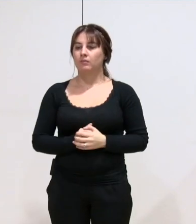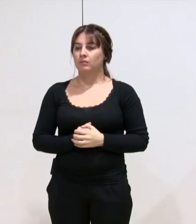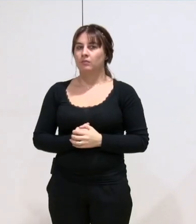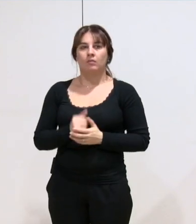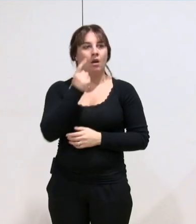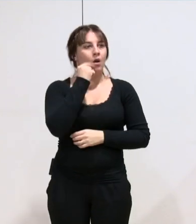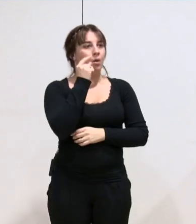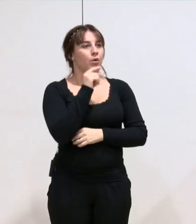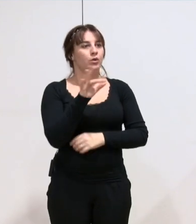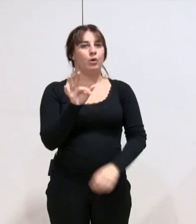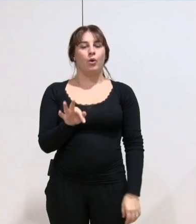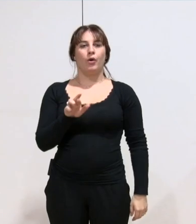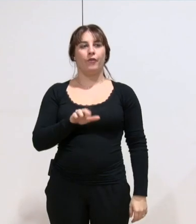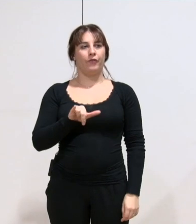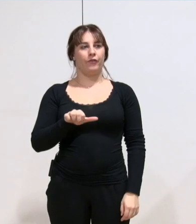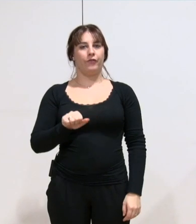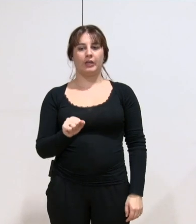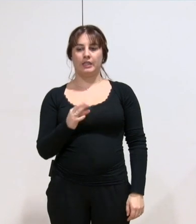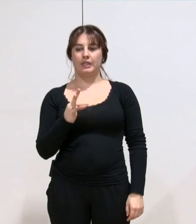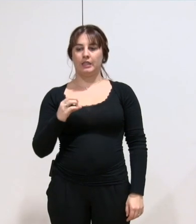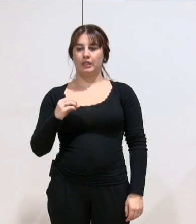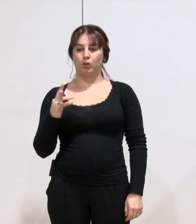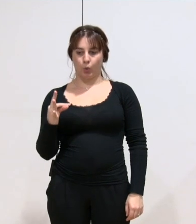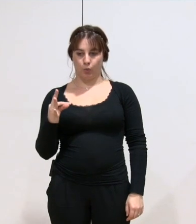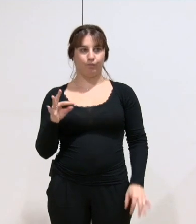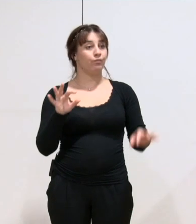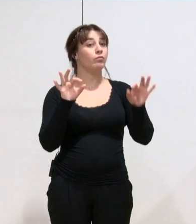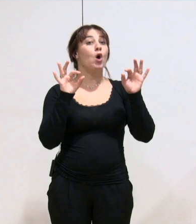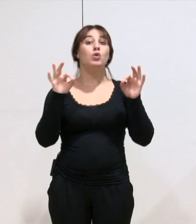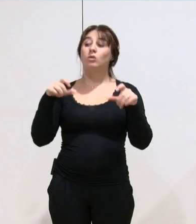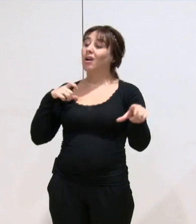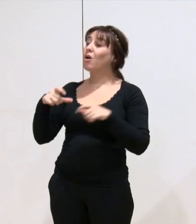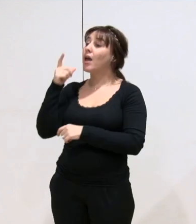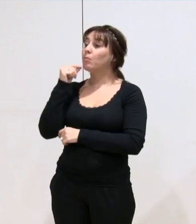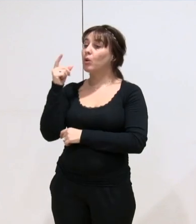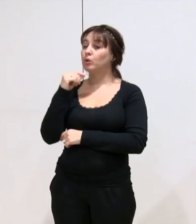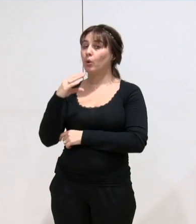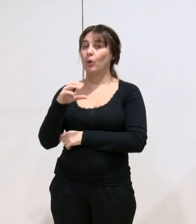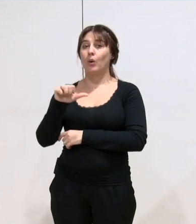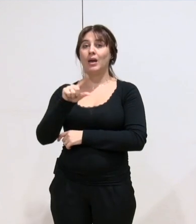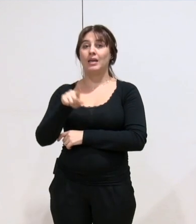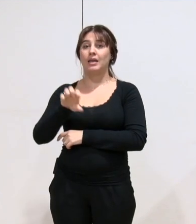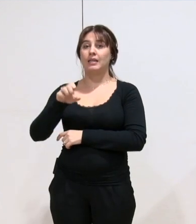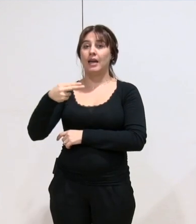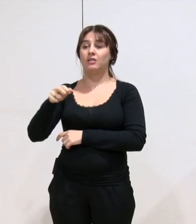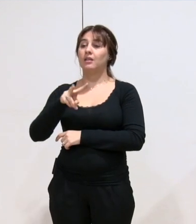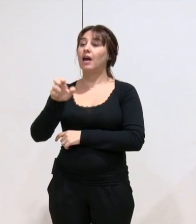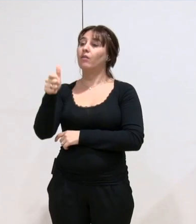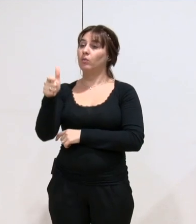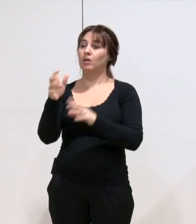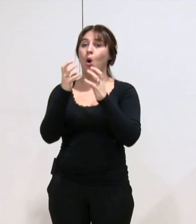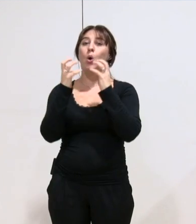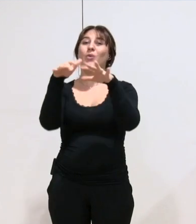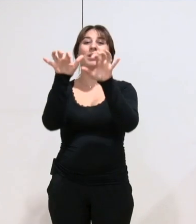Monsieur Fristeau. Oui, pour indiquer à notre collègue Richard Cazenave, qui participe au conseil d'administration de la